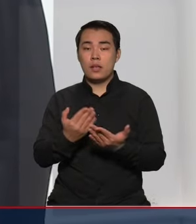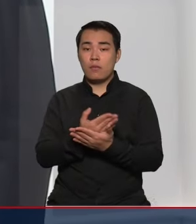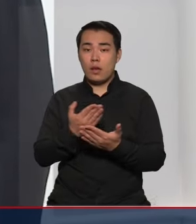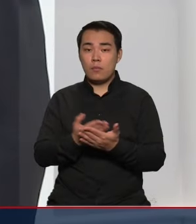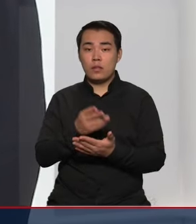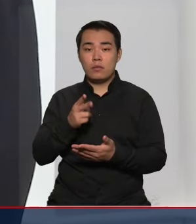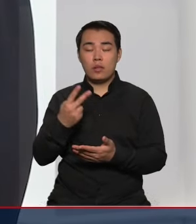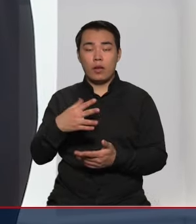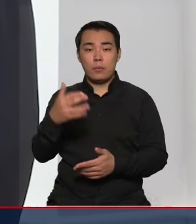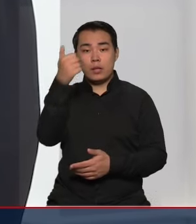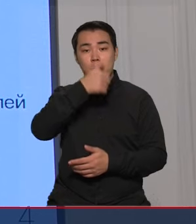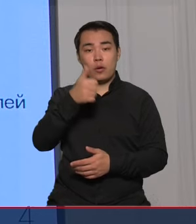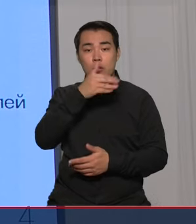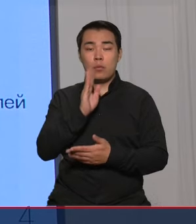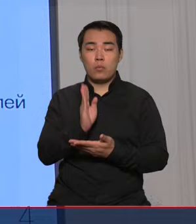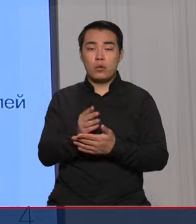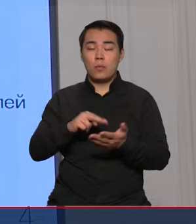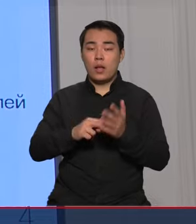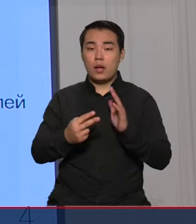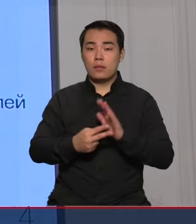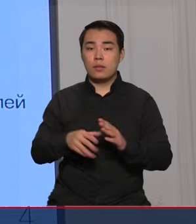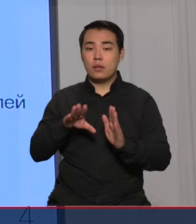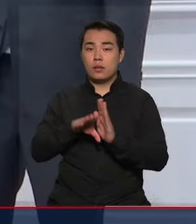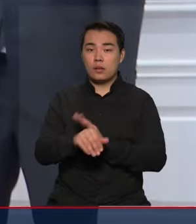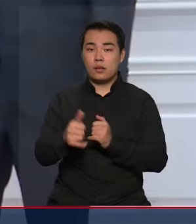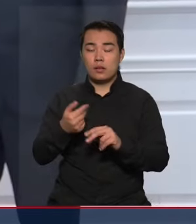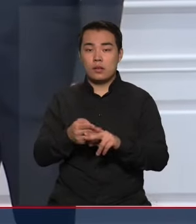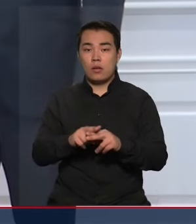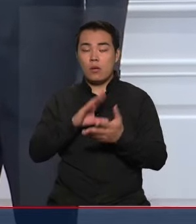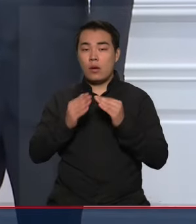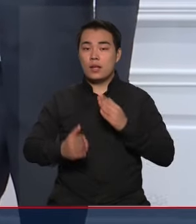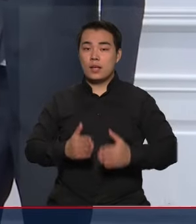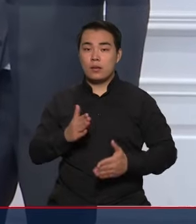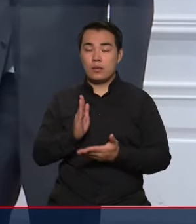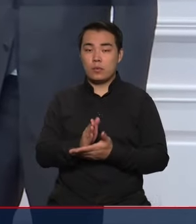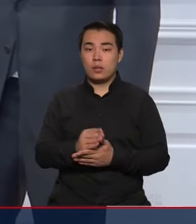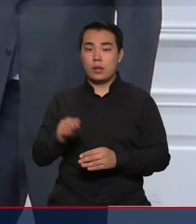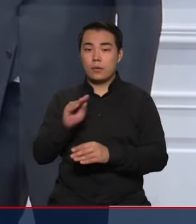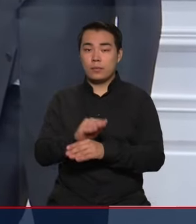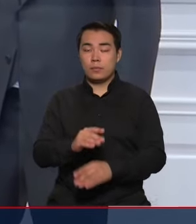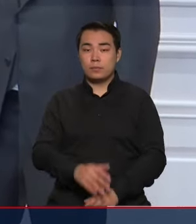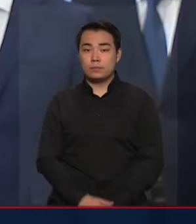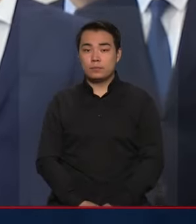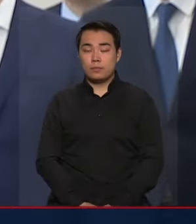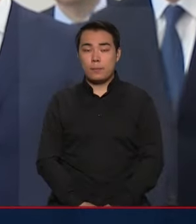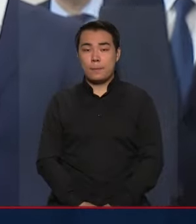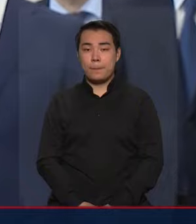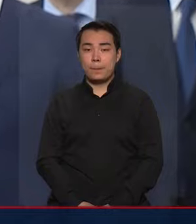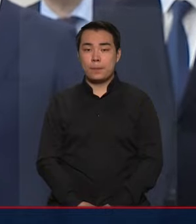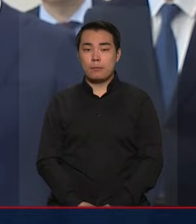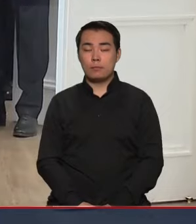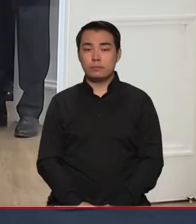в 2025 году планируют внедрить систему искусственного интеллекта.